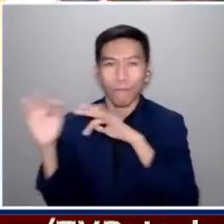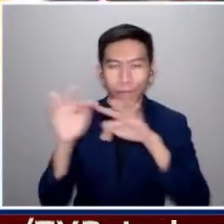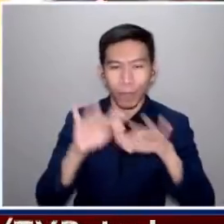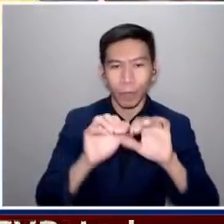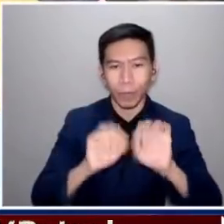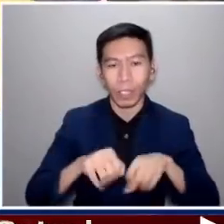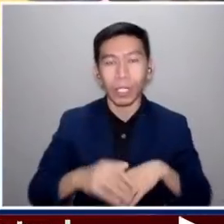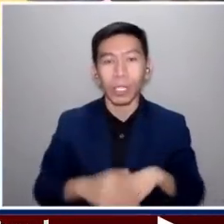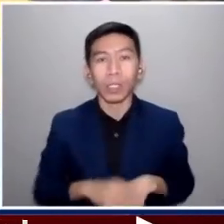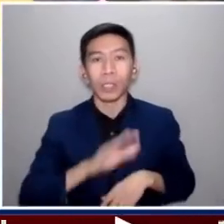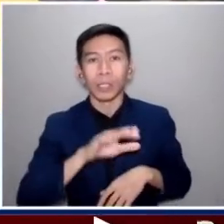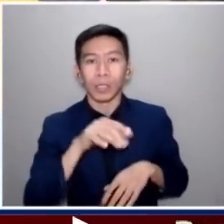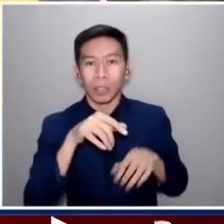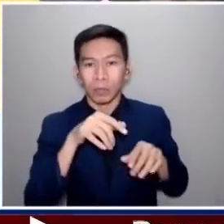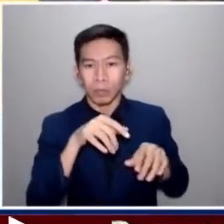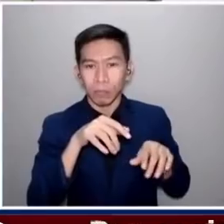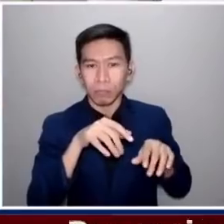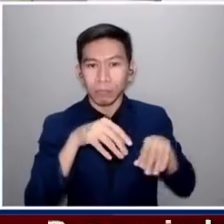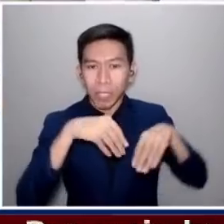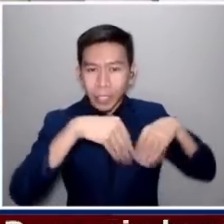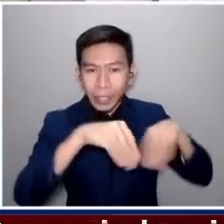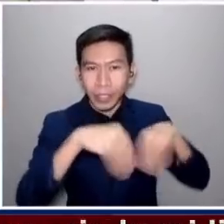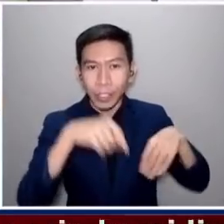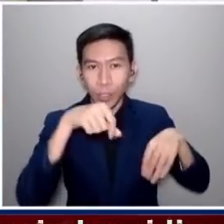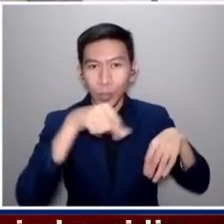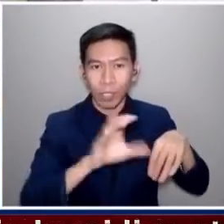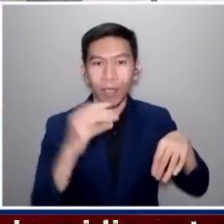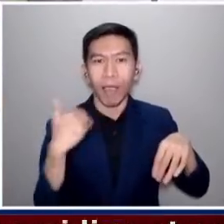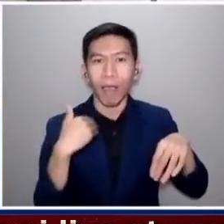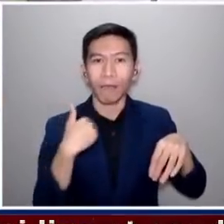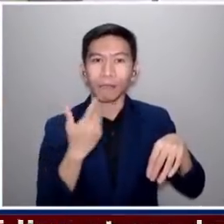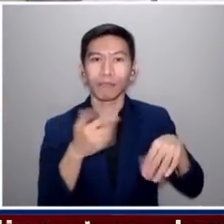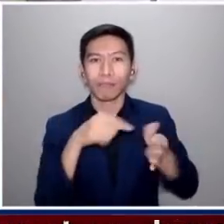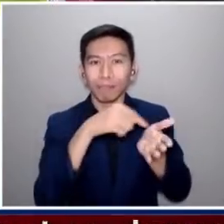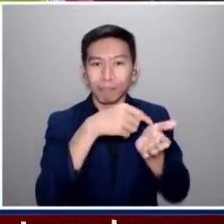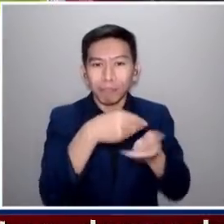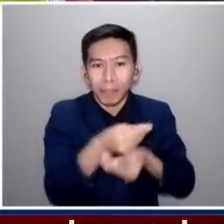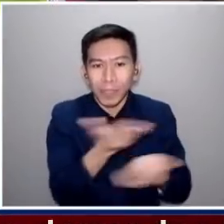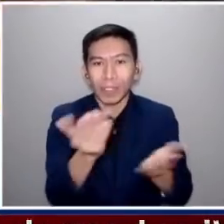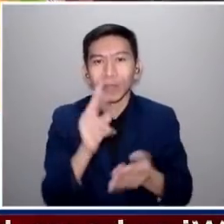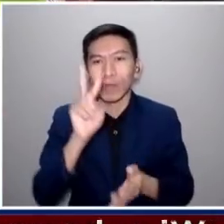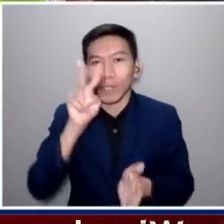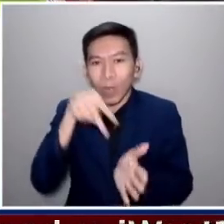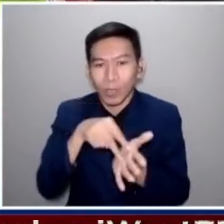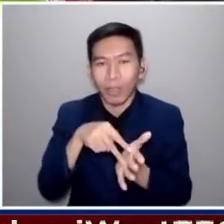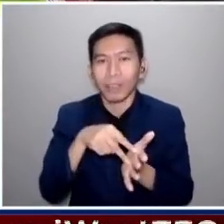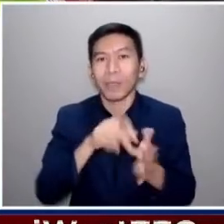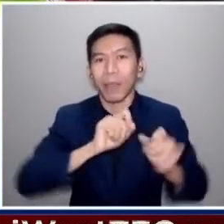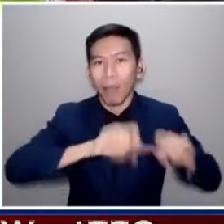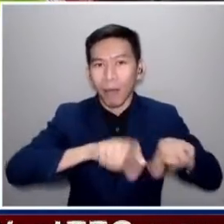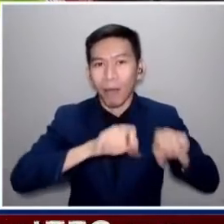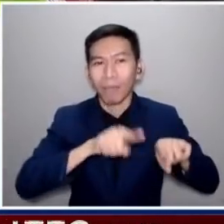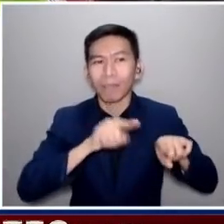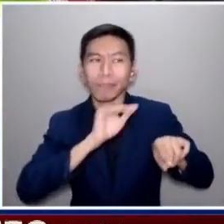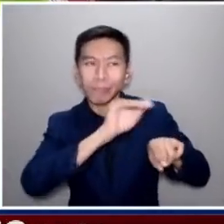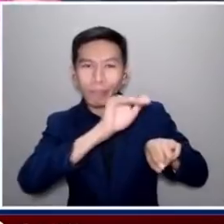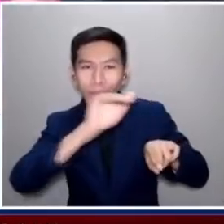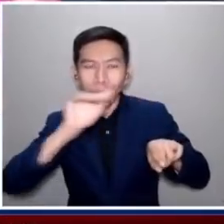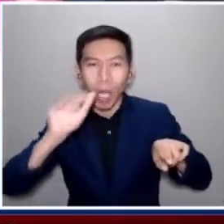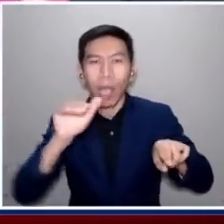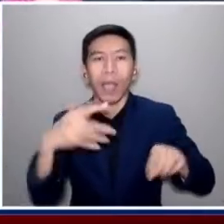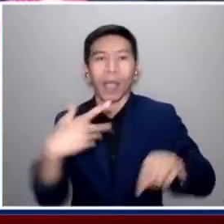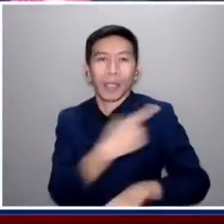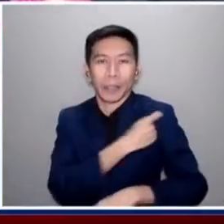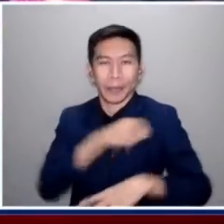sa QC. 2,000 piso ang pinamigay sa mga vendor para mahikayat na magpabakuna. Hanggang sa katapusan